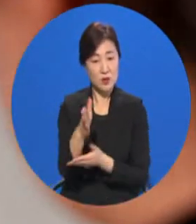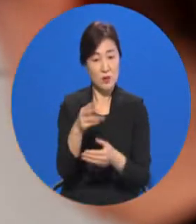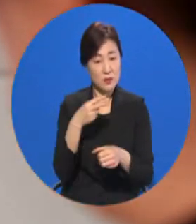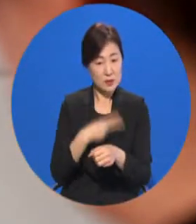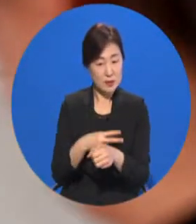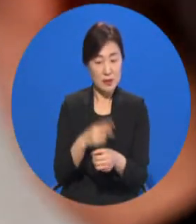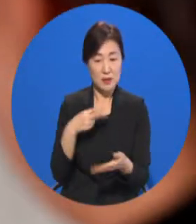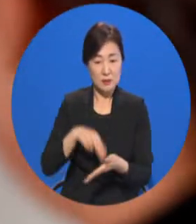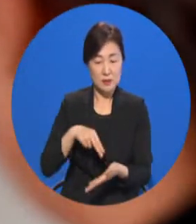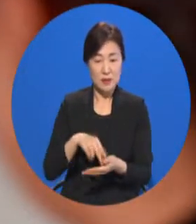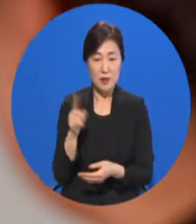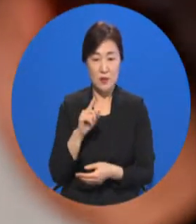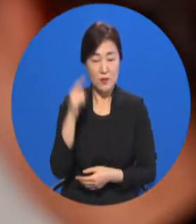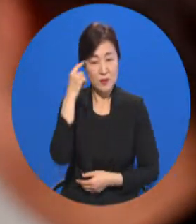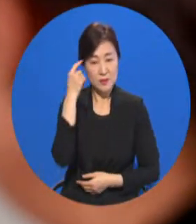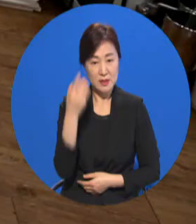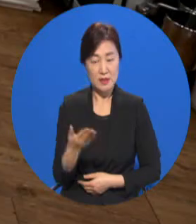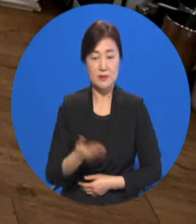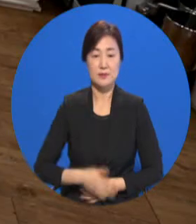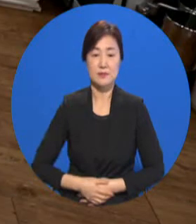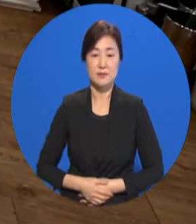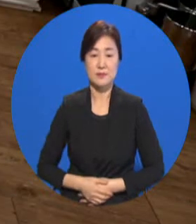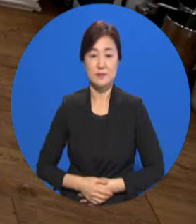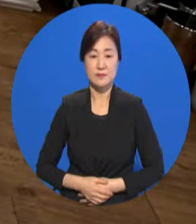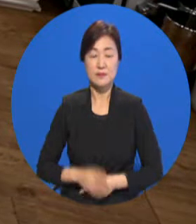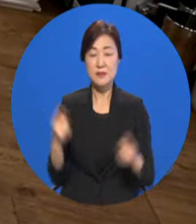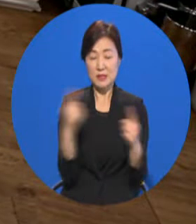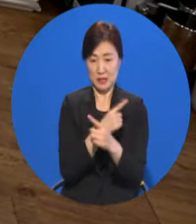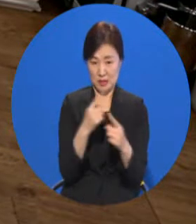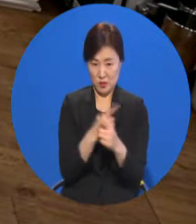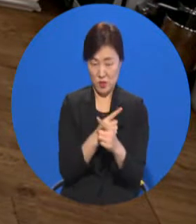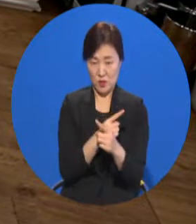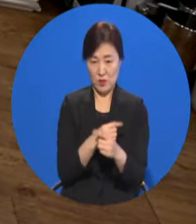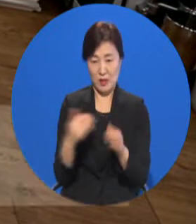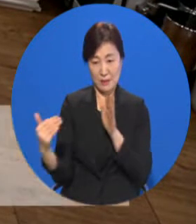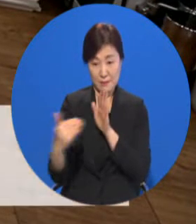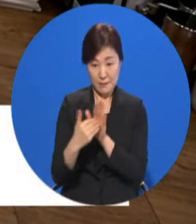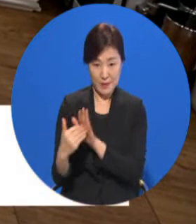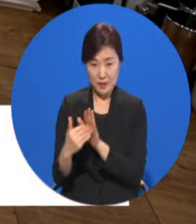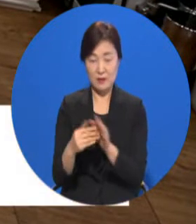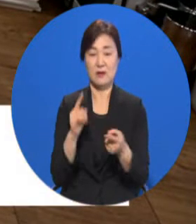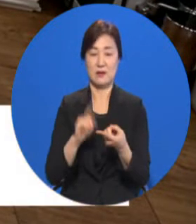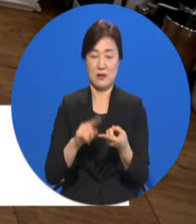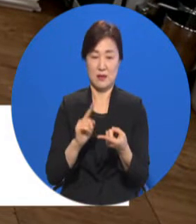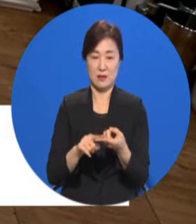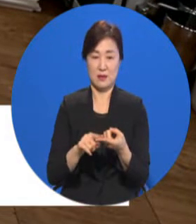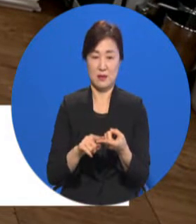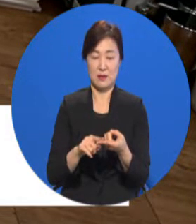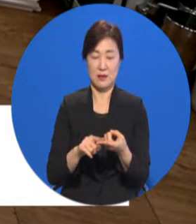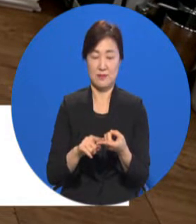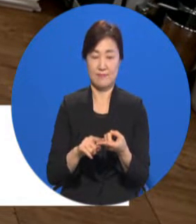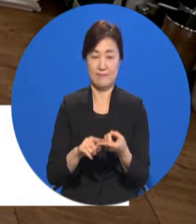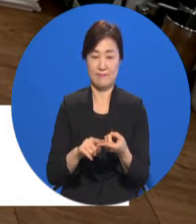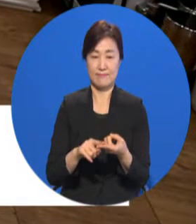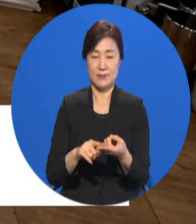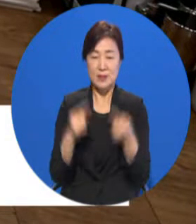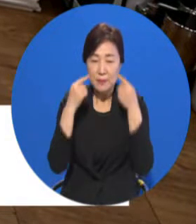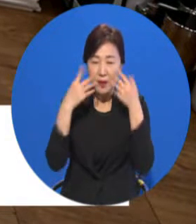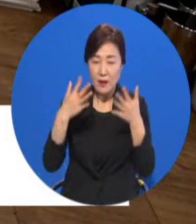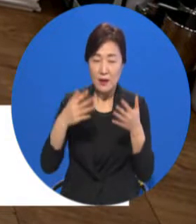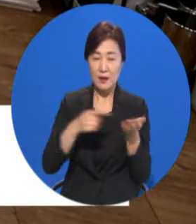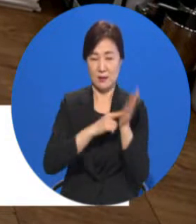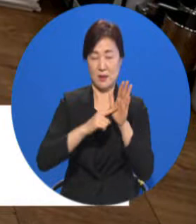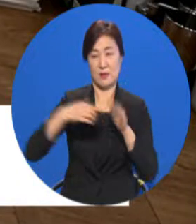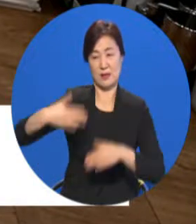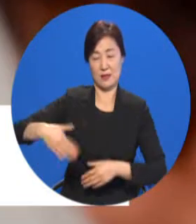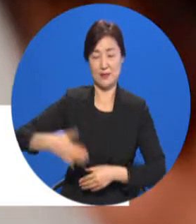의견으로 이런 요법들에 대해서 어떻게 생각하세요? 치료랄지 예방이랄지에 대해서는 아직은 정확하게 나온 게